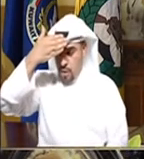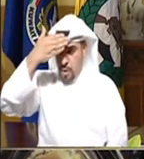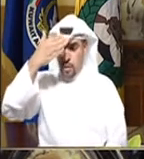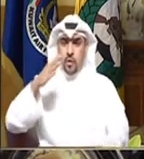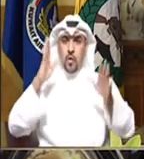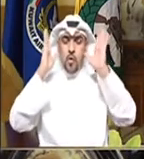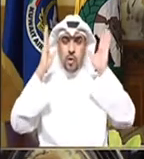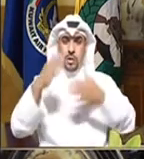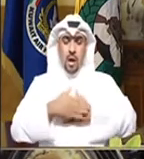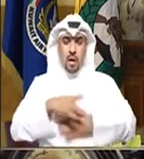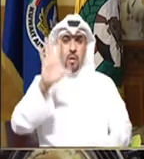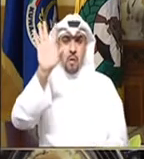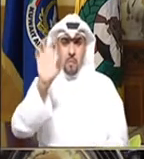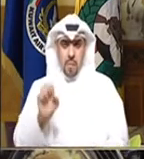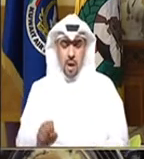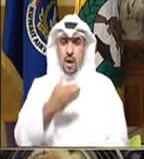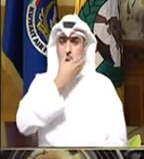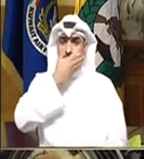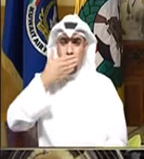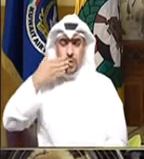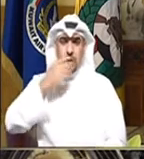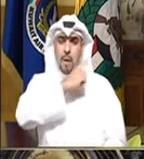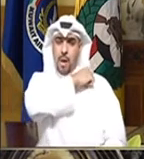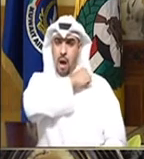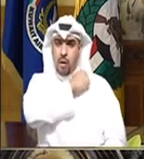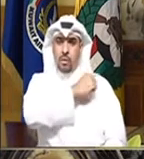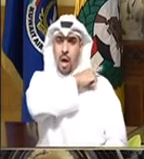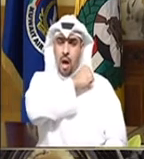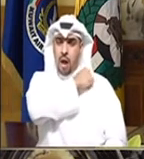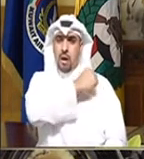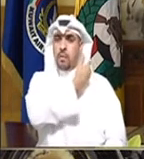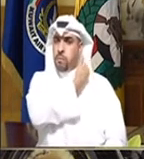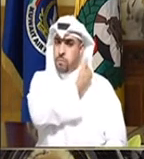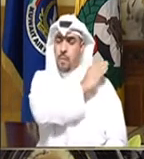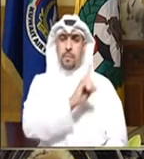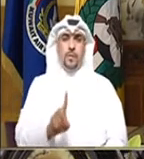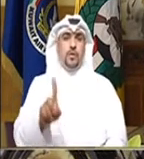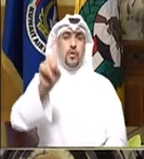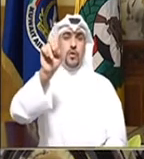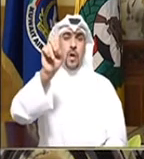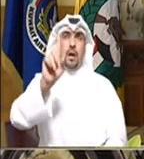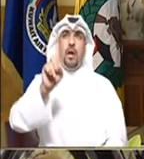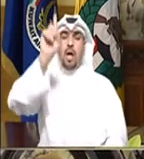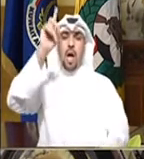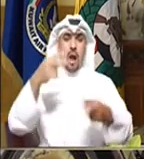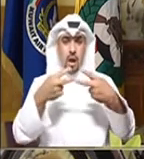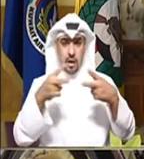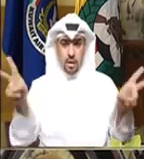ذنوبنا ويمحو خطايانا ويجعلنا ممن وفق لليلة